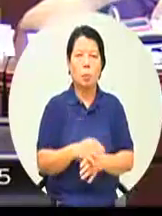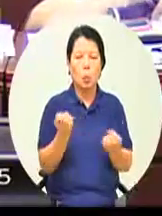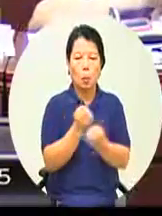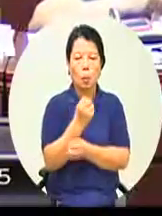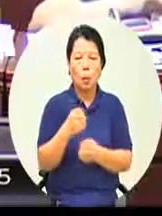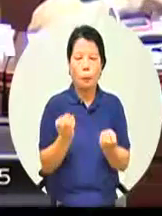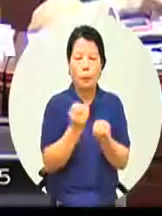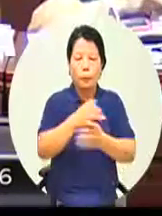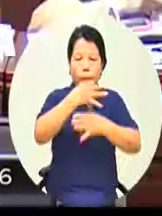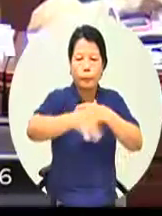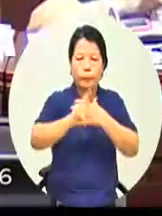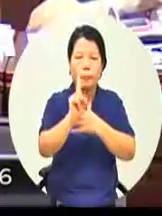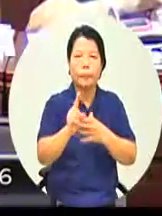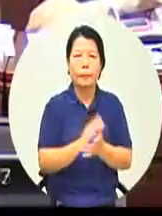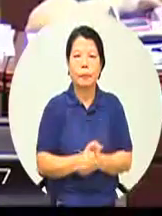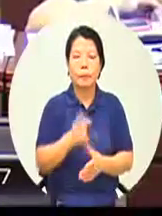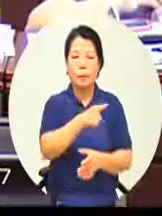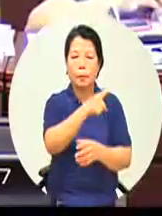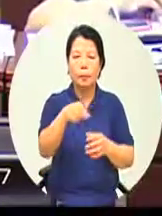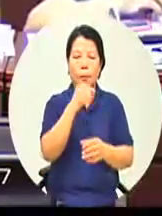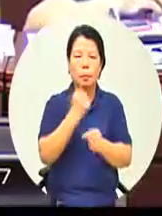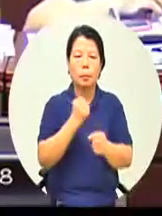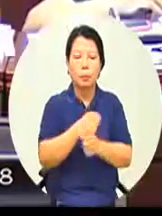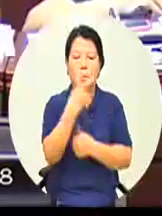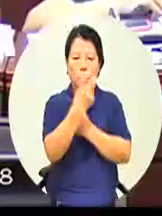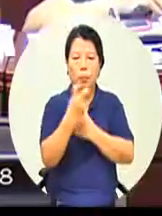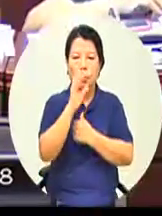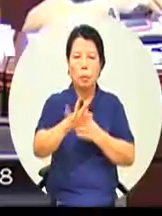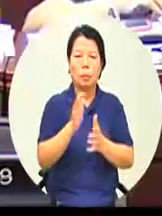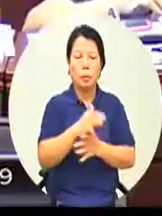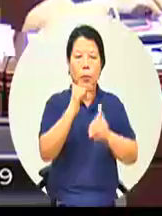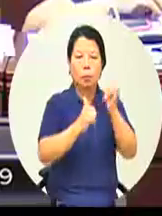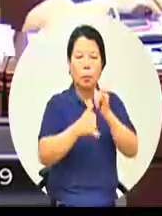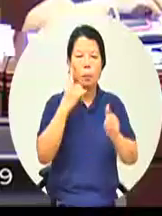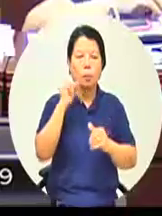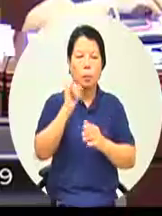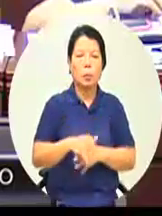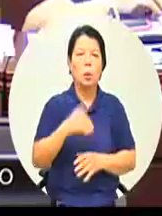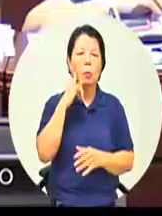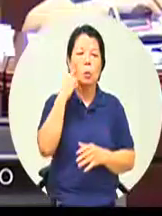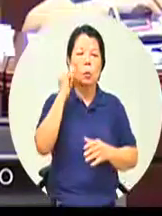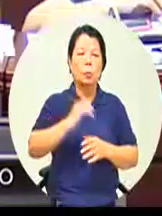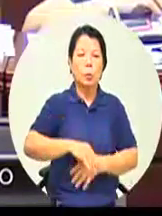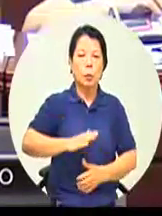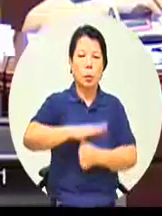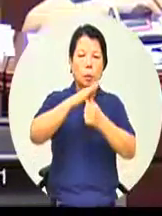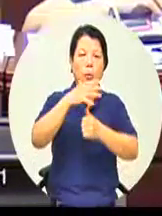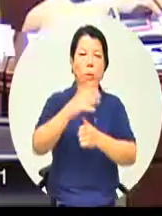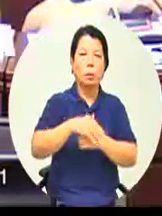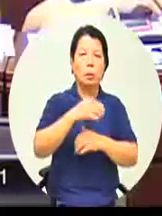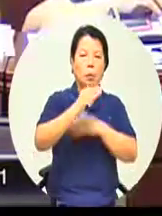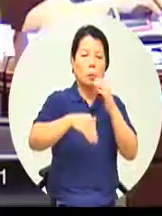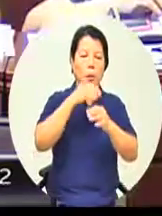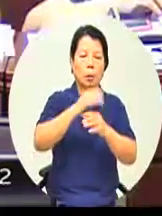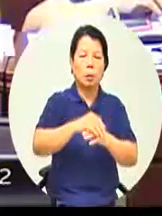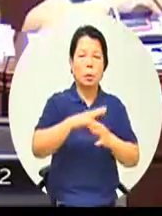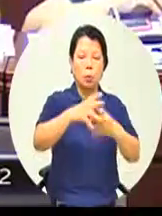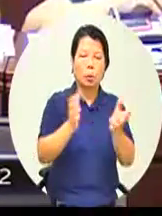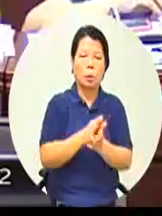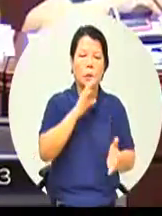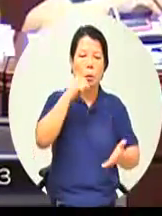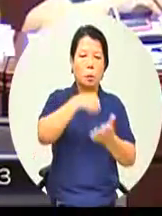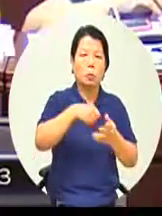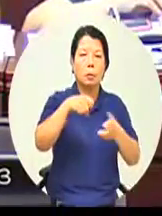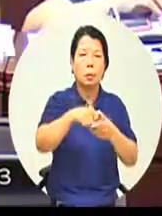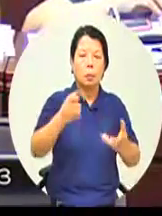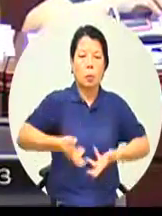漏洞哦，所以他们也做了很多的检讨，因为故事妈妈或者父母成长团体对学校来讲非常重要，都是志工性质，也